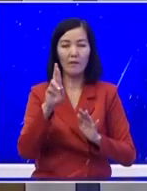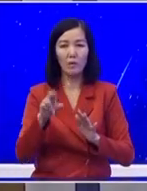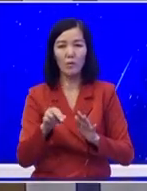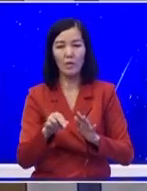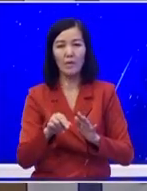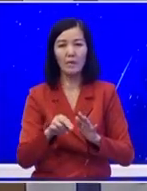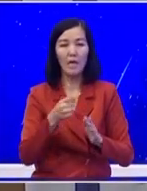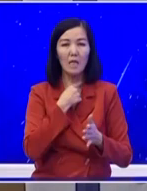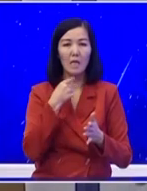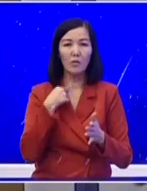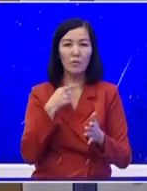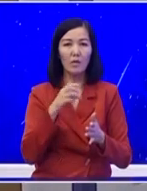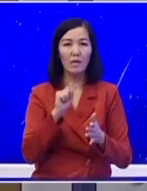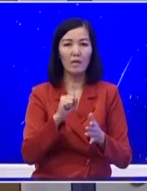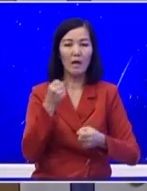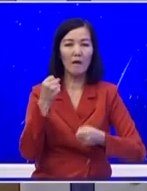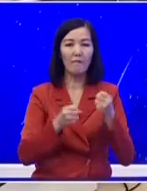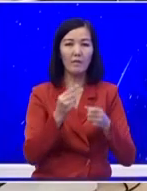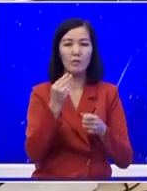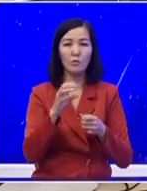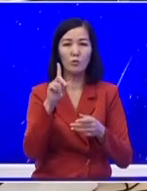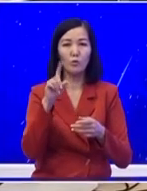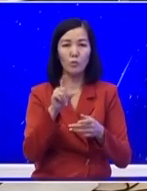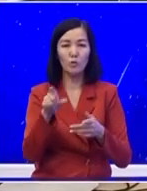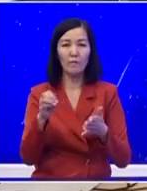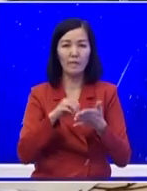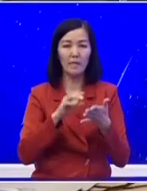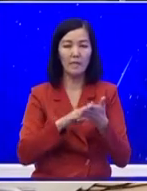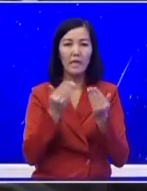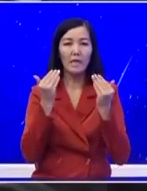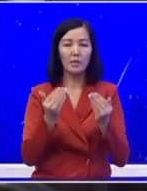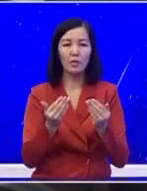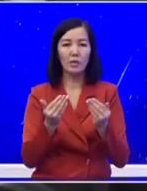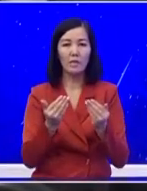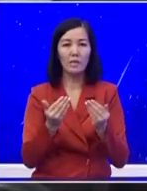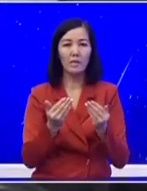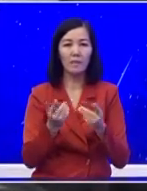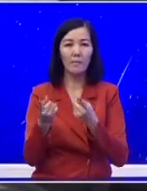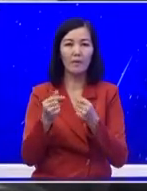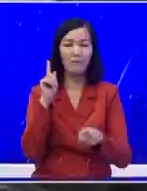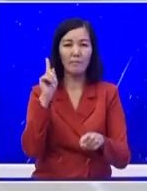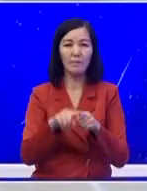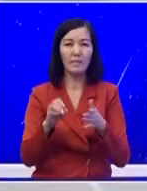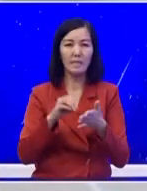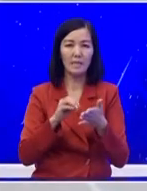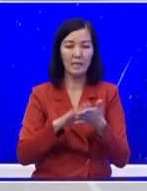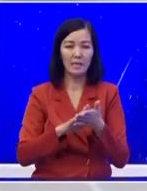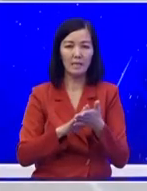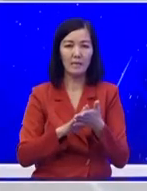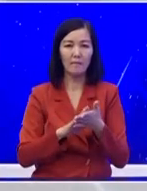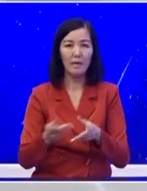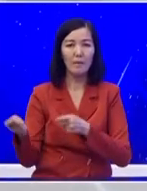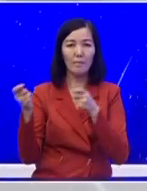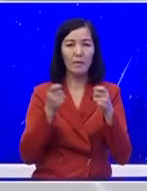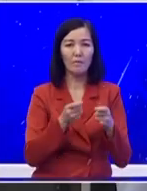в Тадокурганский автоцон на учет стали более 100 автовладельцев. Специалисты настоятельно рекомендуют и даже призывают быстрее зарегистрировать транспорт, привезенный